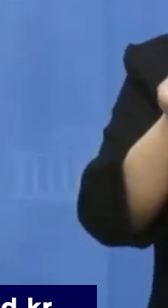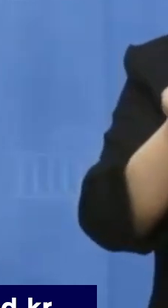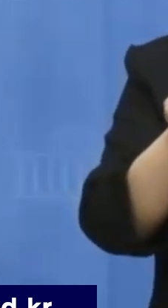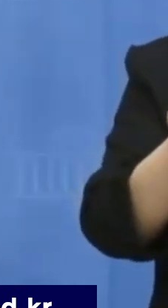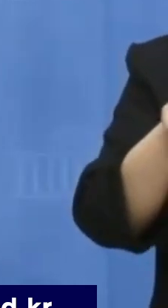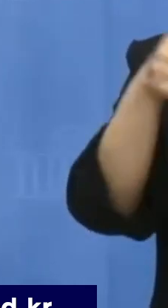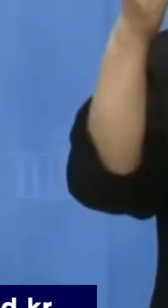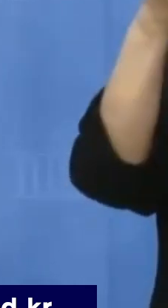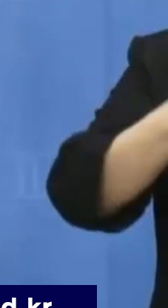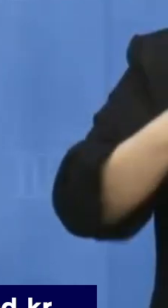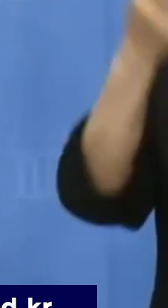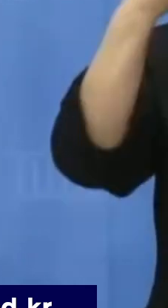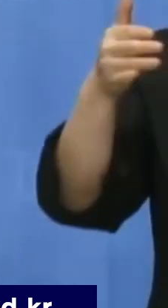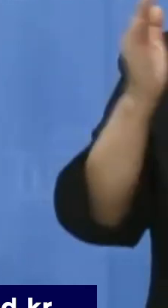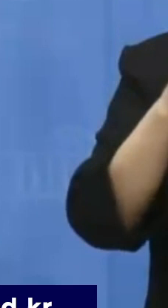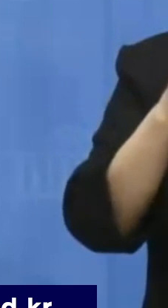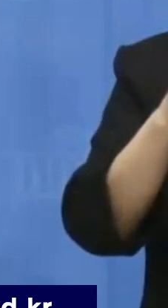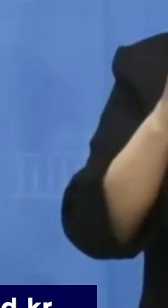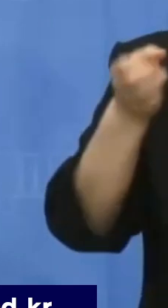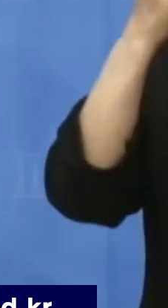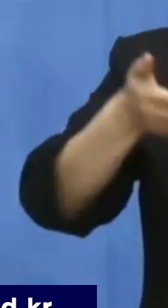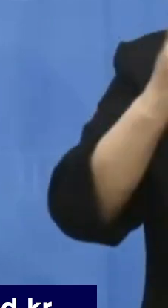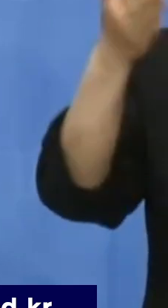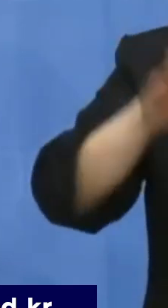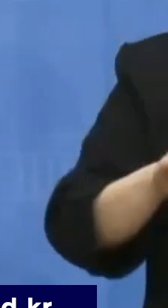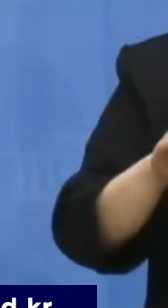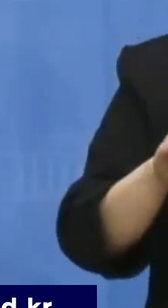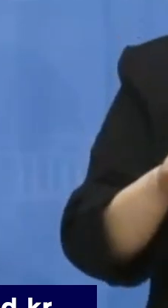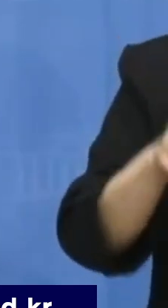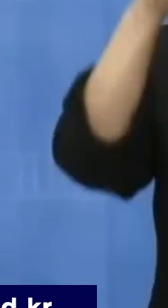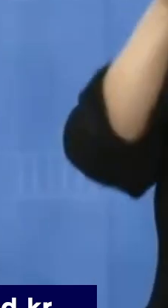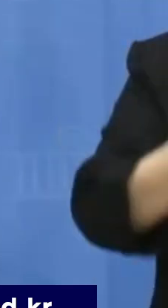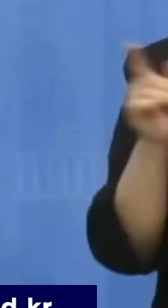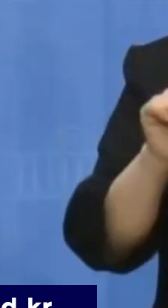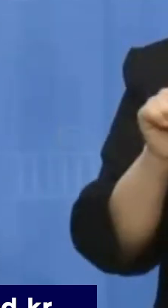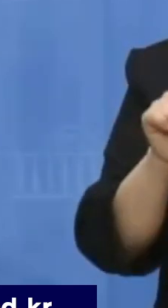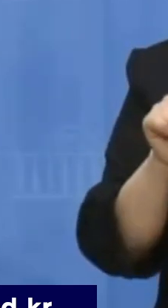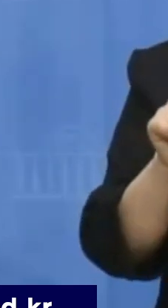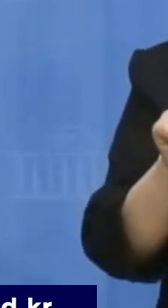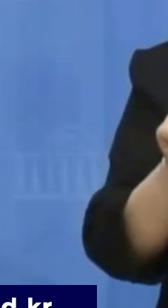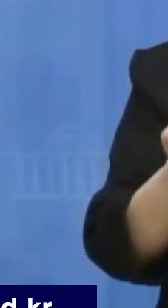불구하고 5년 만에 국민의 심판을 받았습니다. 그런데 20명 남짓한